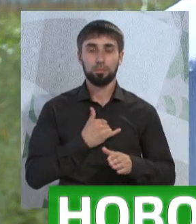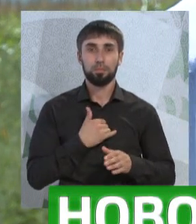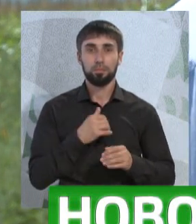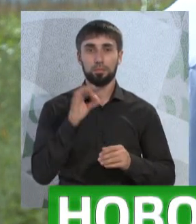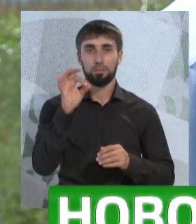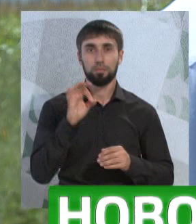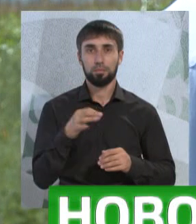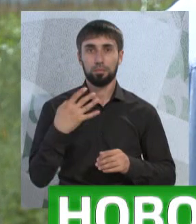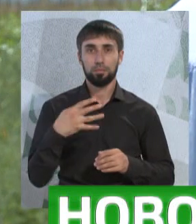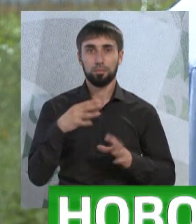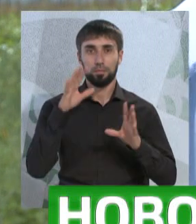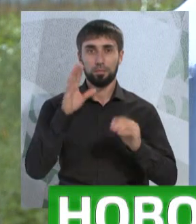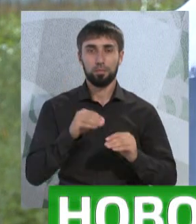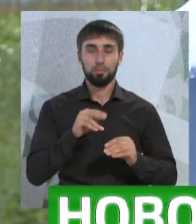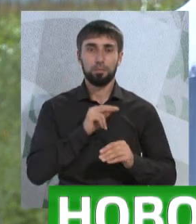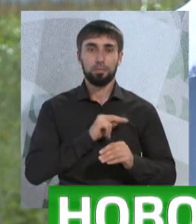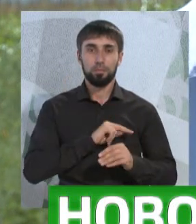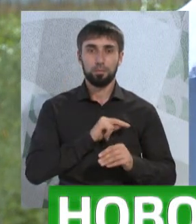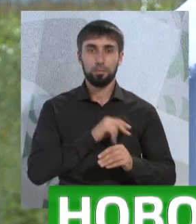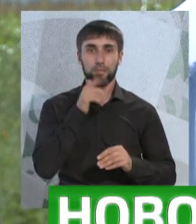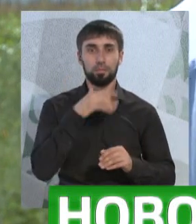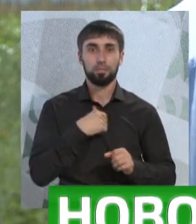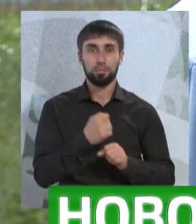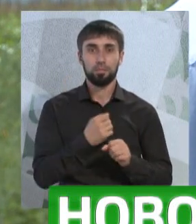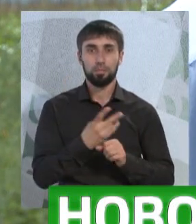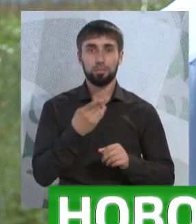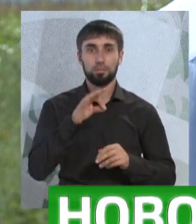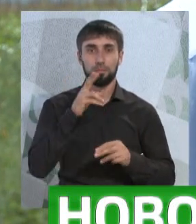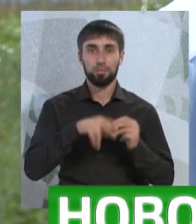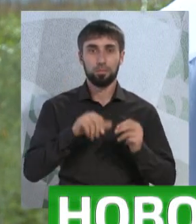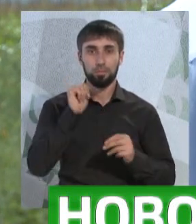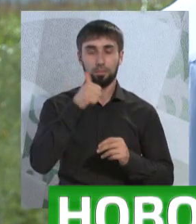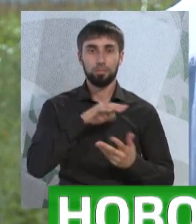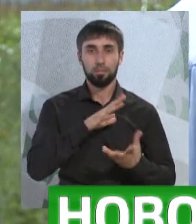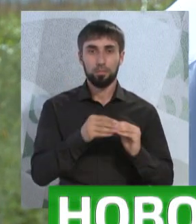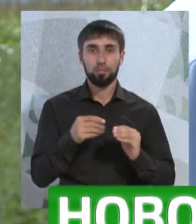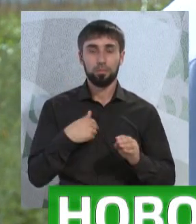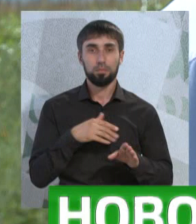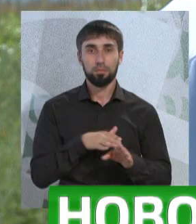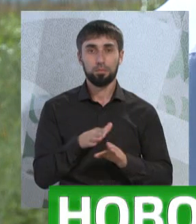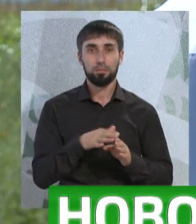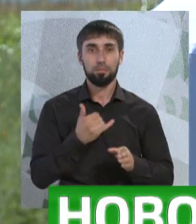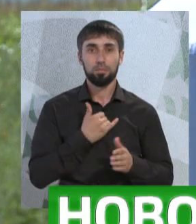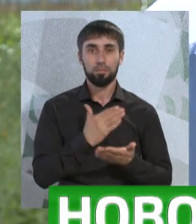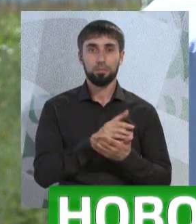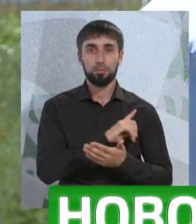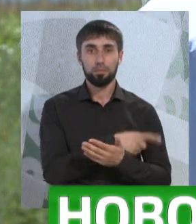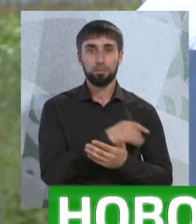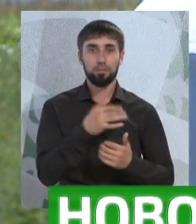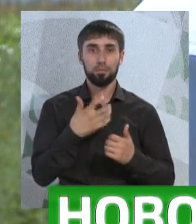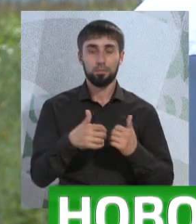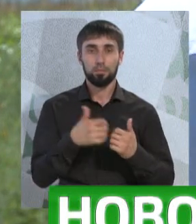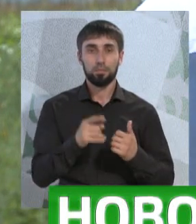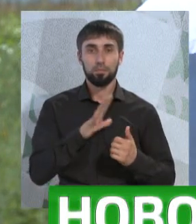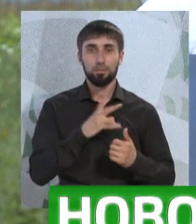процентов 40 всех работ, которые мы должны сделать до конца года. В общем, мы справляемся. У нас есть и силы, и средства,